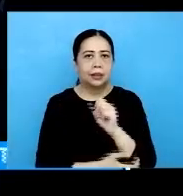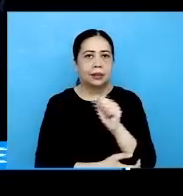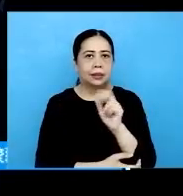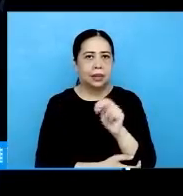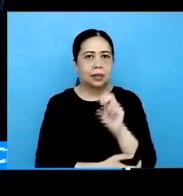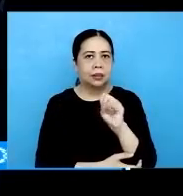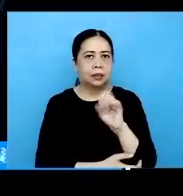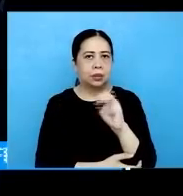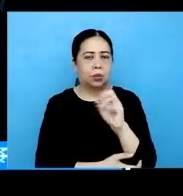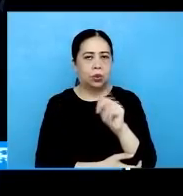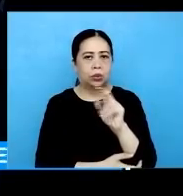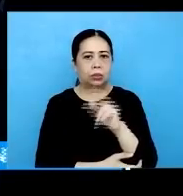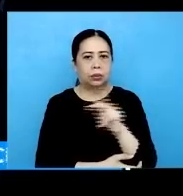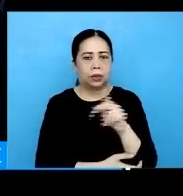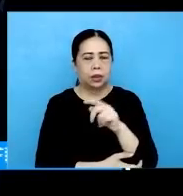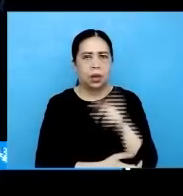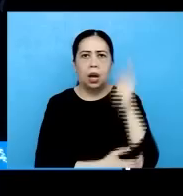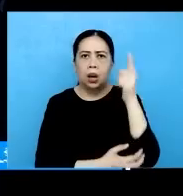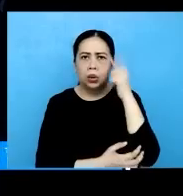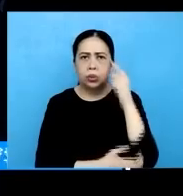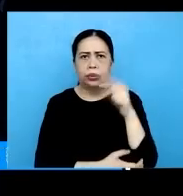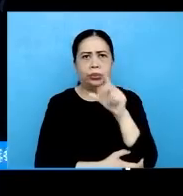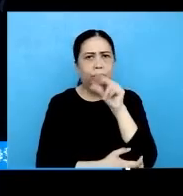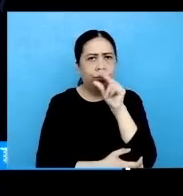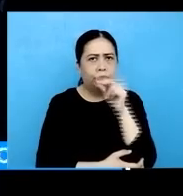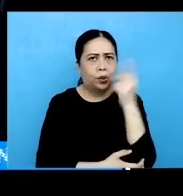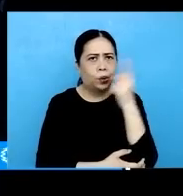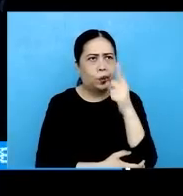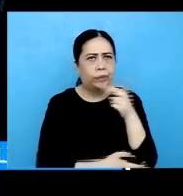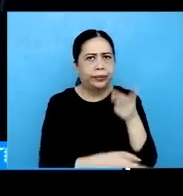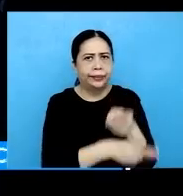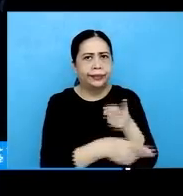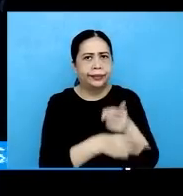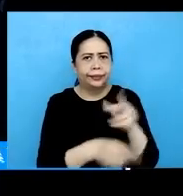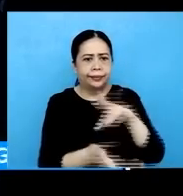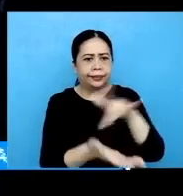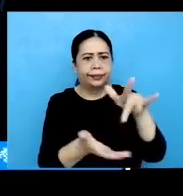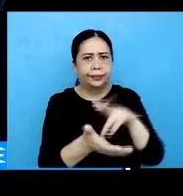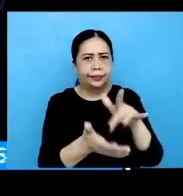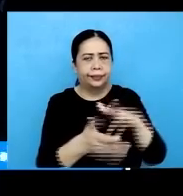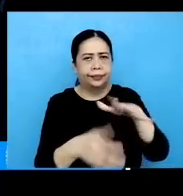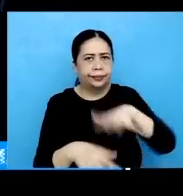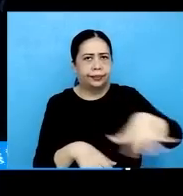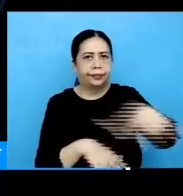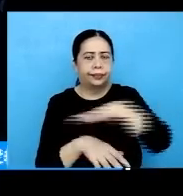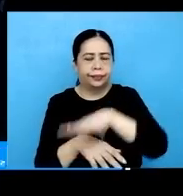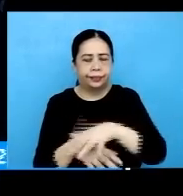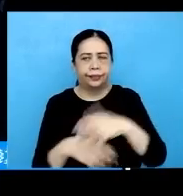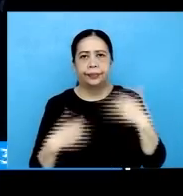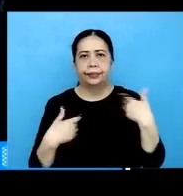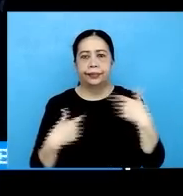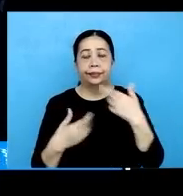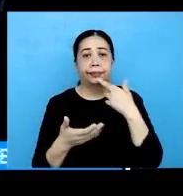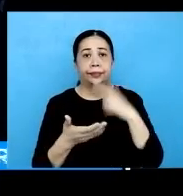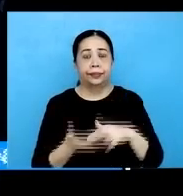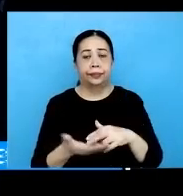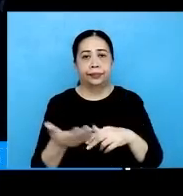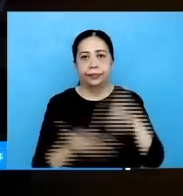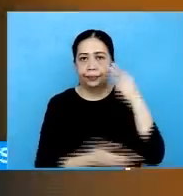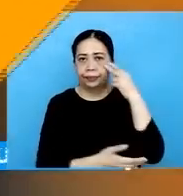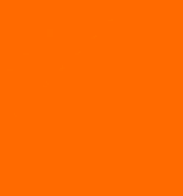opisyal sa lugar, itikan lamang ang naturang istruktura na nasa gitna ng bukid. Nasa frontline ng balitang yan si Hannibal